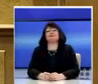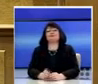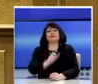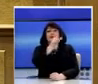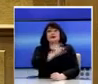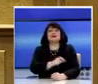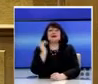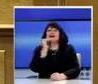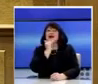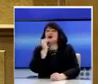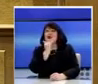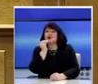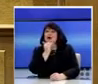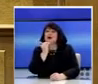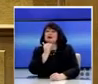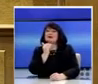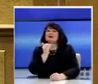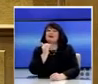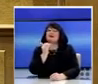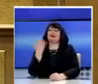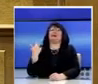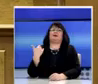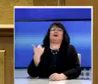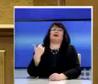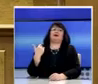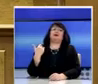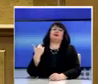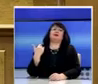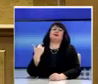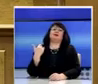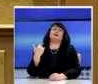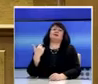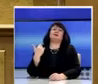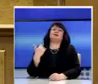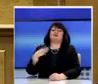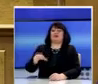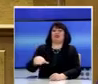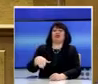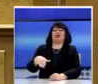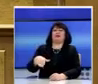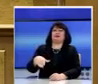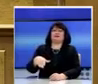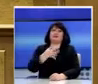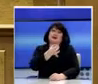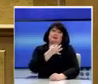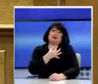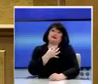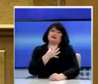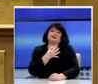Σπεύσατε πριν από λίγο να απαξιώσετε